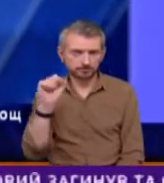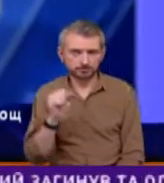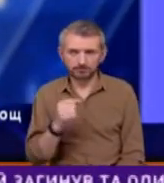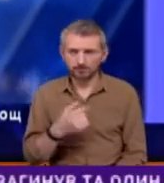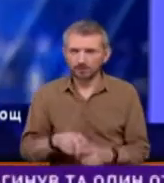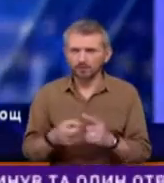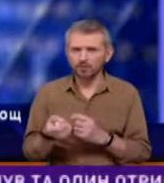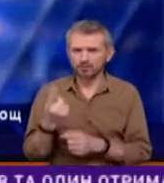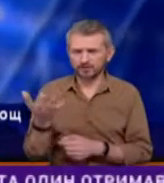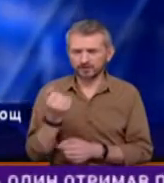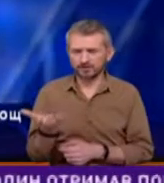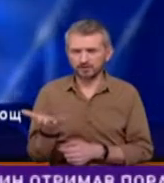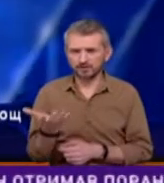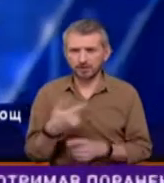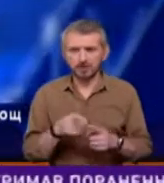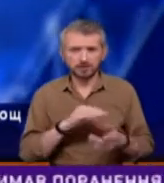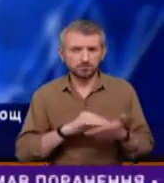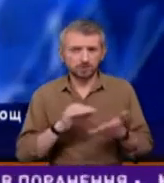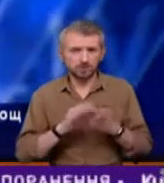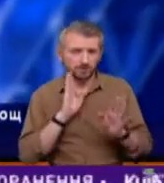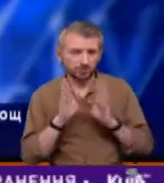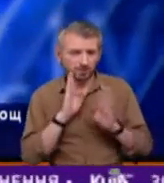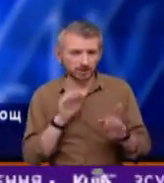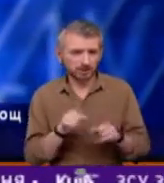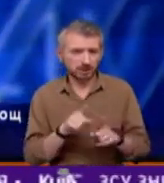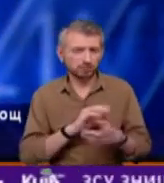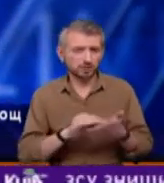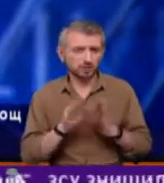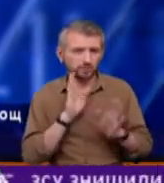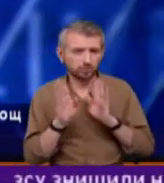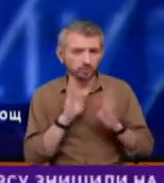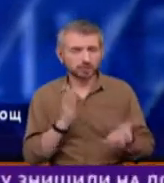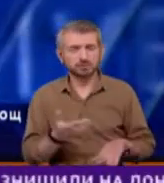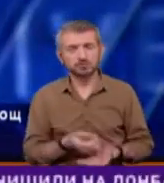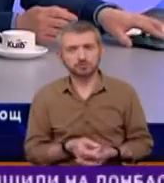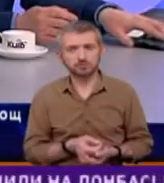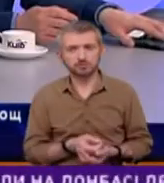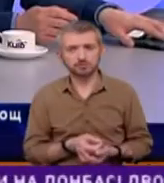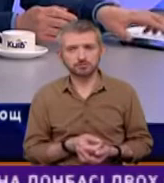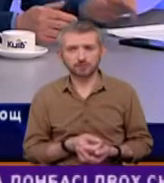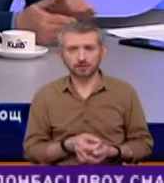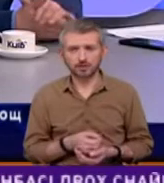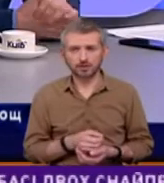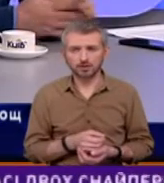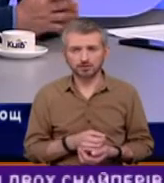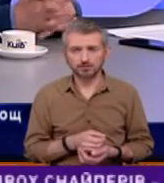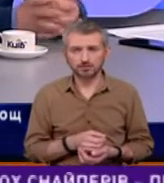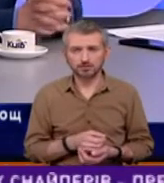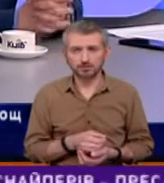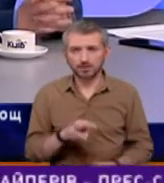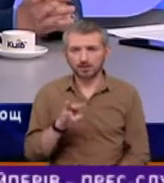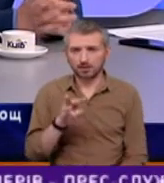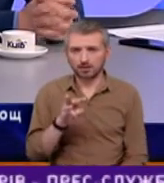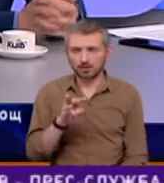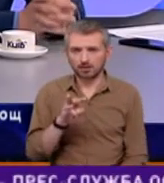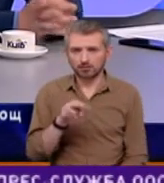Це ти звідки знаєш? Це пишуть в Фейсбуці. Це пишуть в Фейсбуці. Типу Moscow, Russia, Victory. Да.